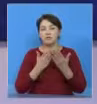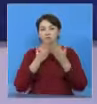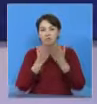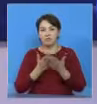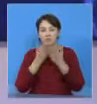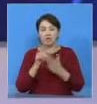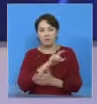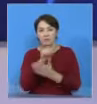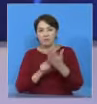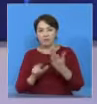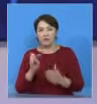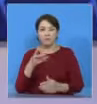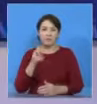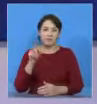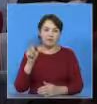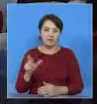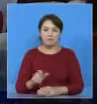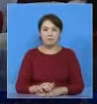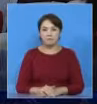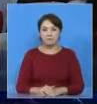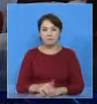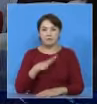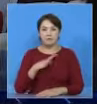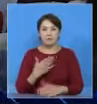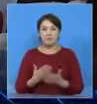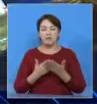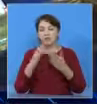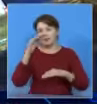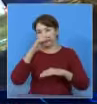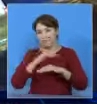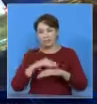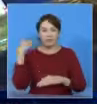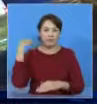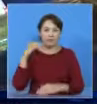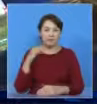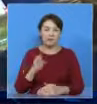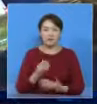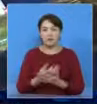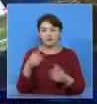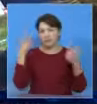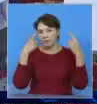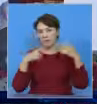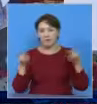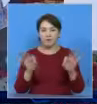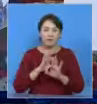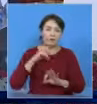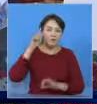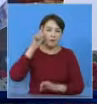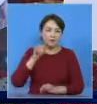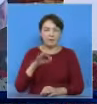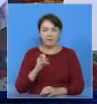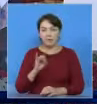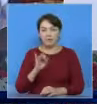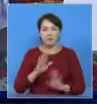произведений поэтесса в ходе литературного вечера актюбинские ценители искусства узнали гуся малой